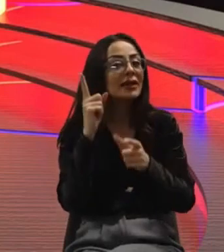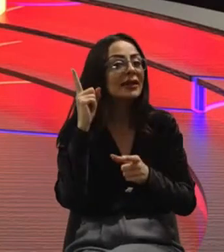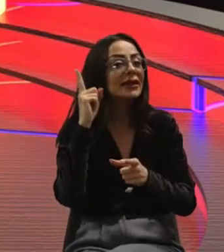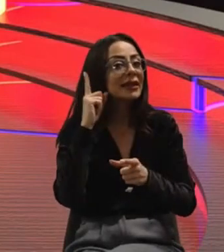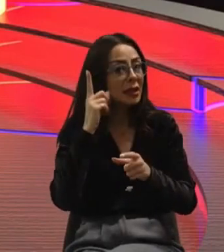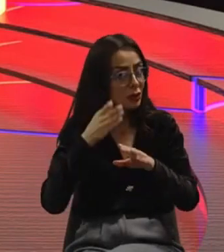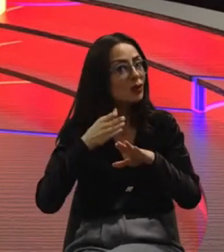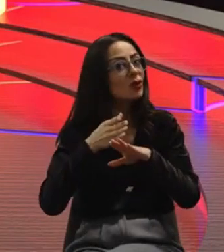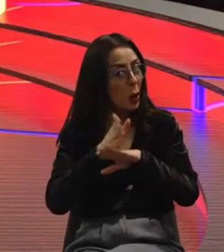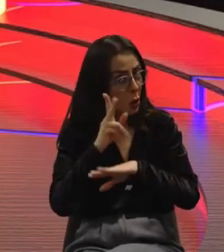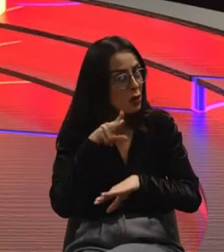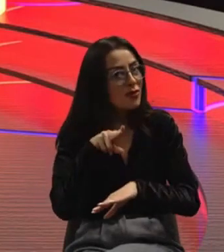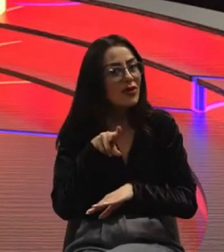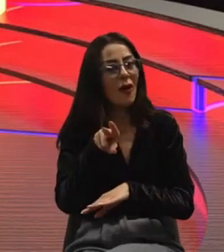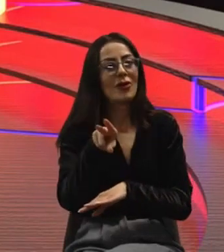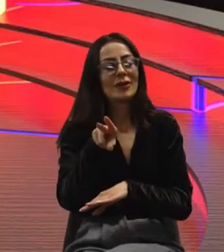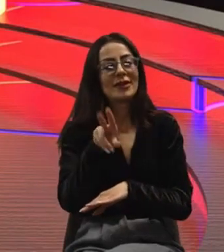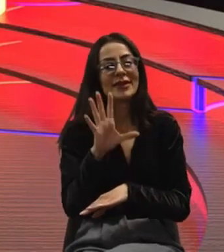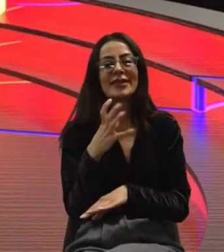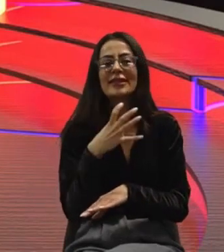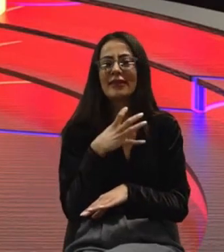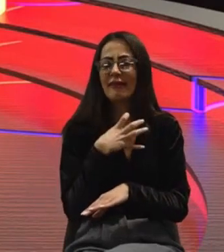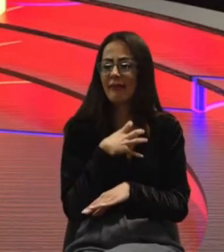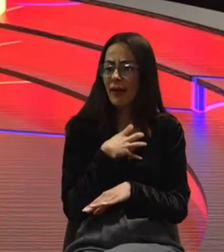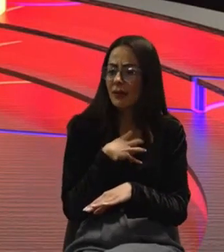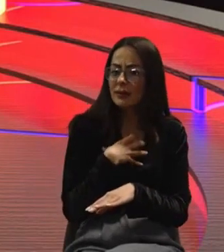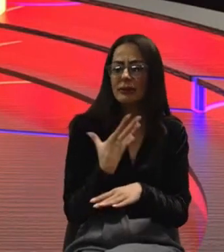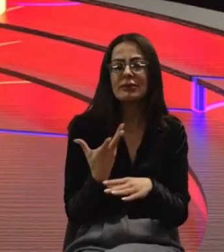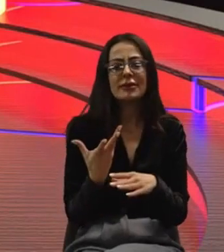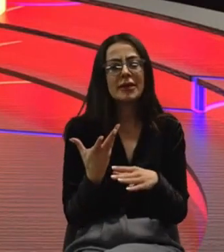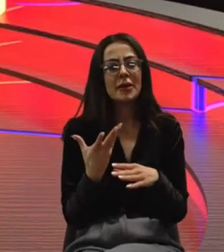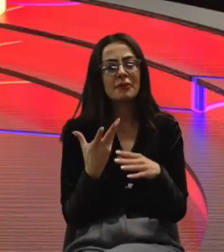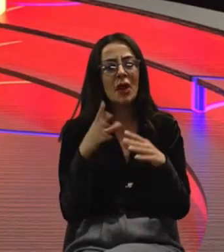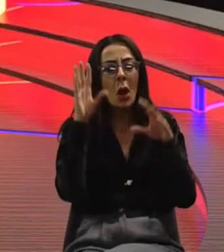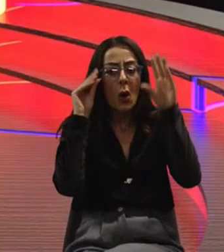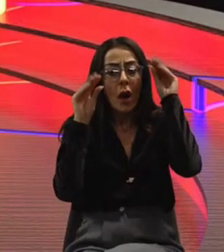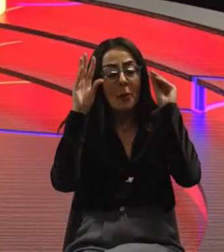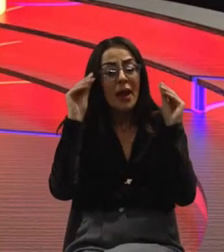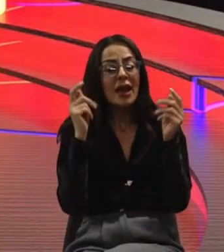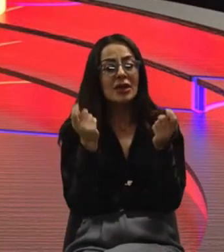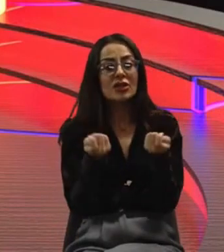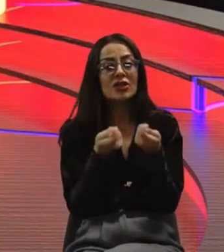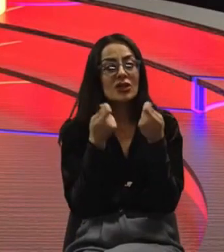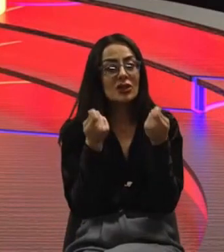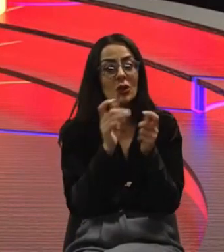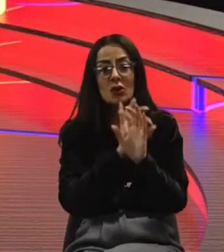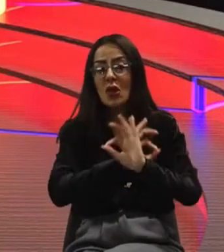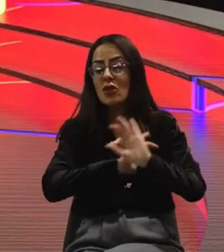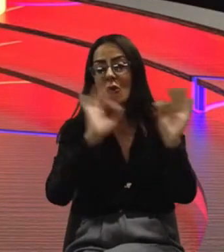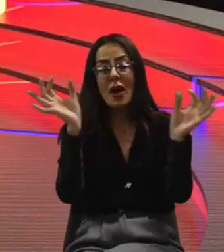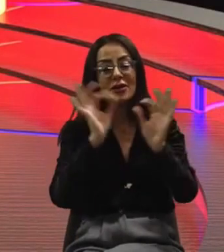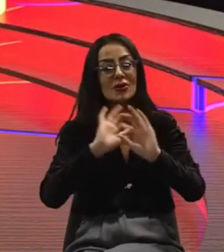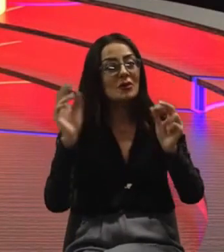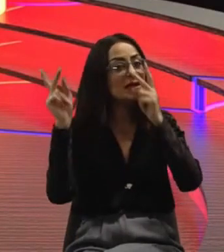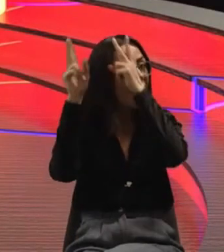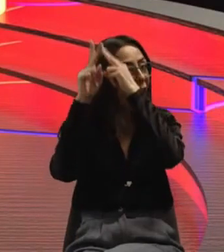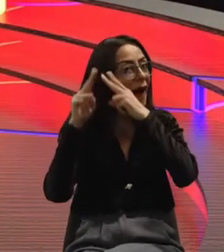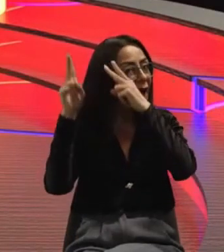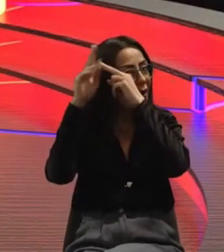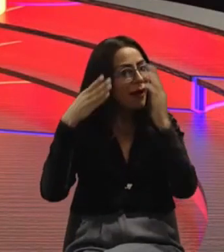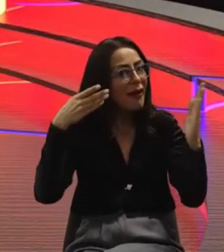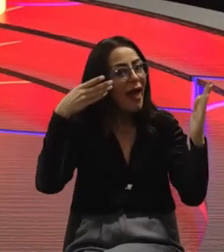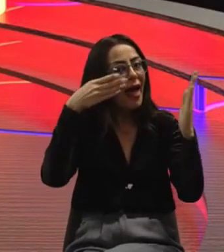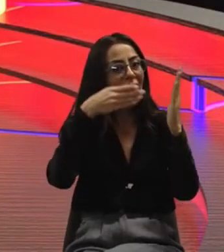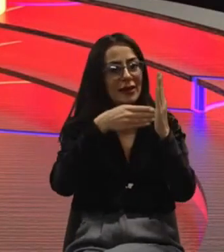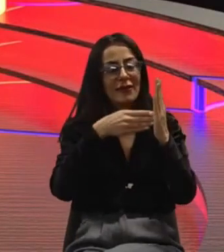doğru yoldasınız kendini tanımaya çalışıyorsunuz öğrenmeye çalışıyorsunuz müthiş siniz Hayal ettiğinizde ulaşacaksınız